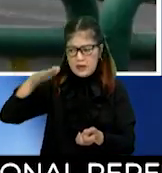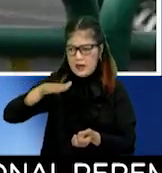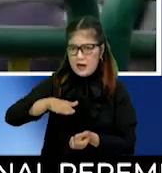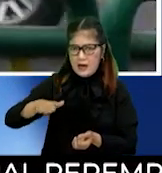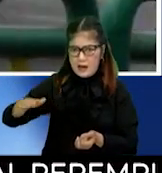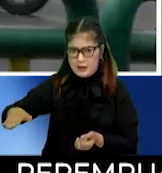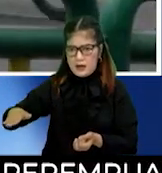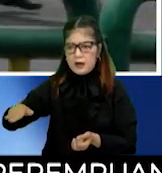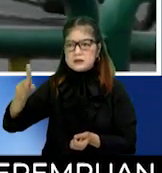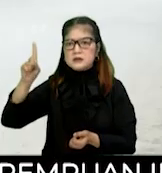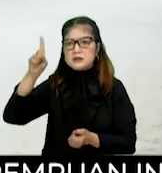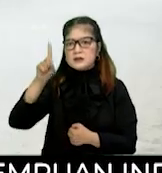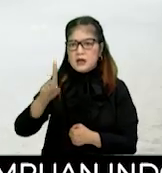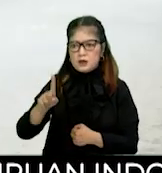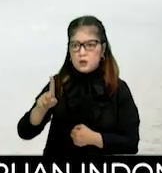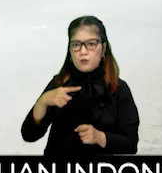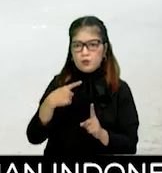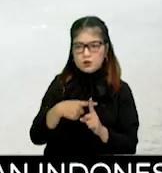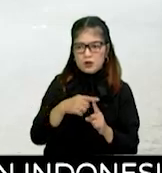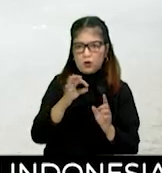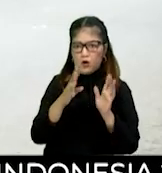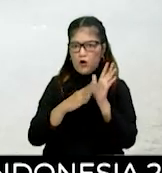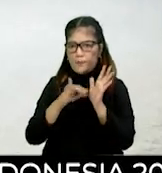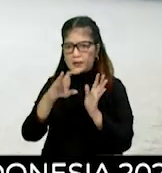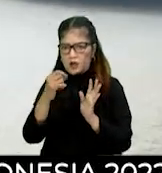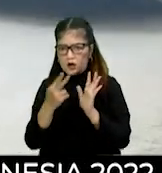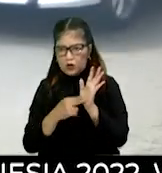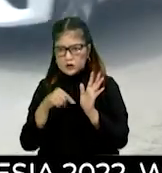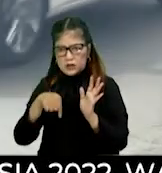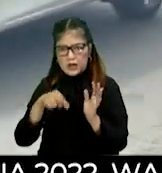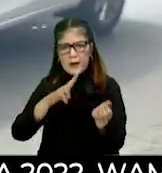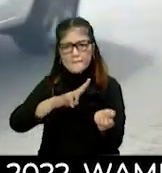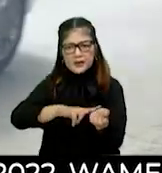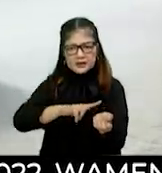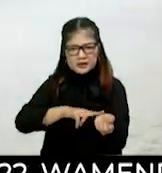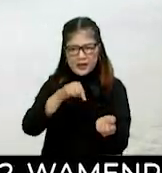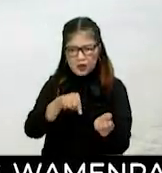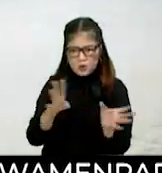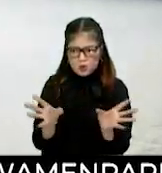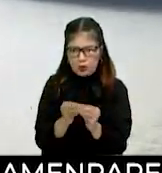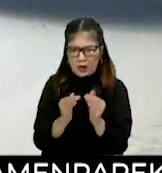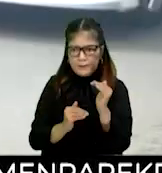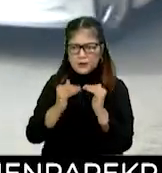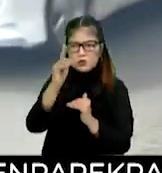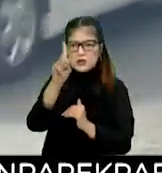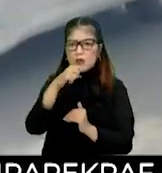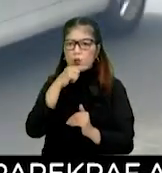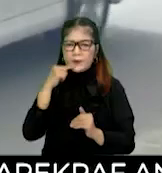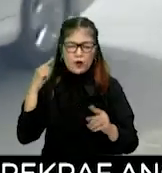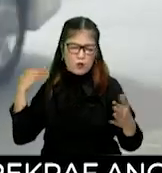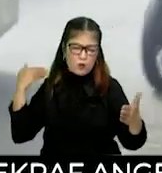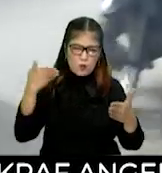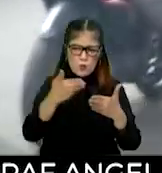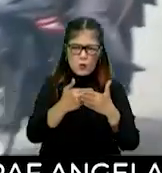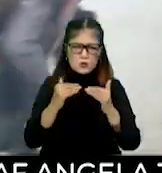oleh varian Omikron. Kemudian juga untuk pasien sendiri, ini memang terjadi lonjakan di satu pekan terakhir. Adapun untuk antisipasi